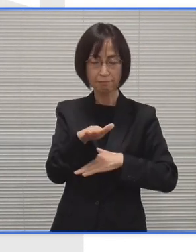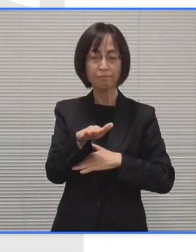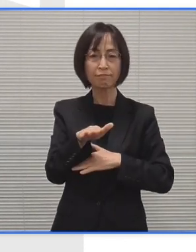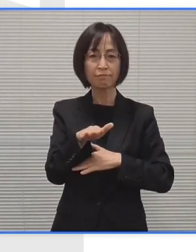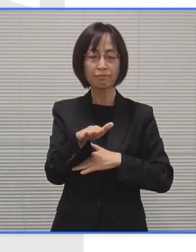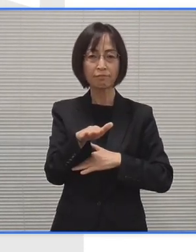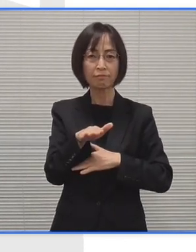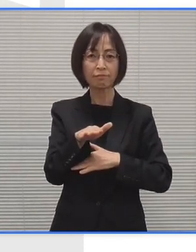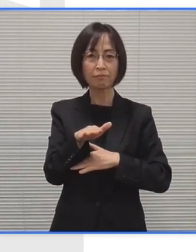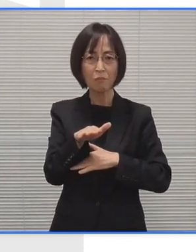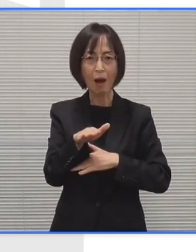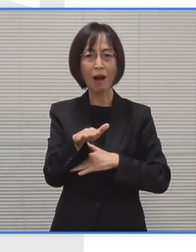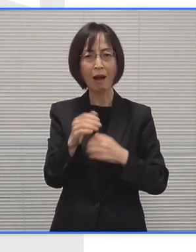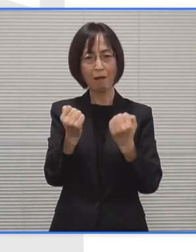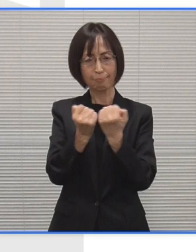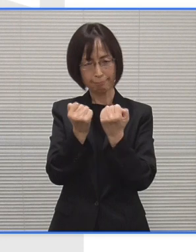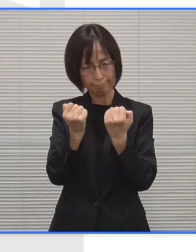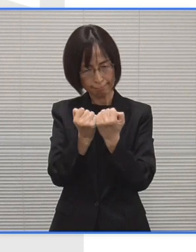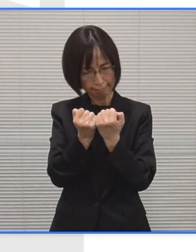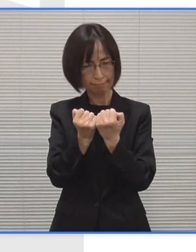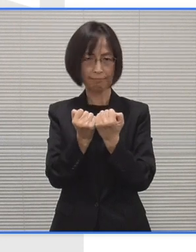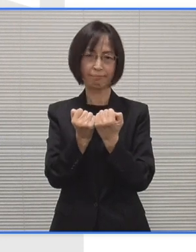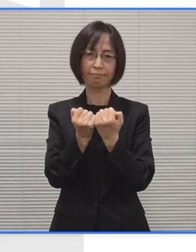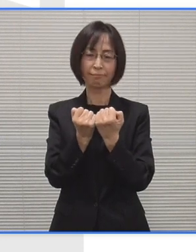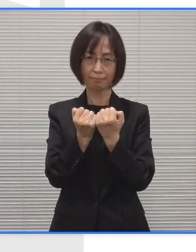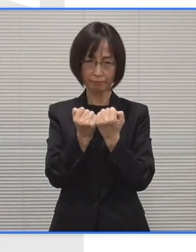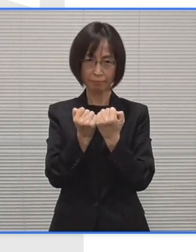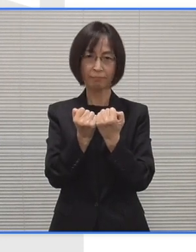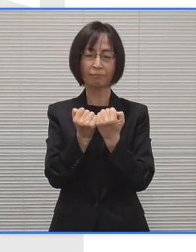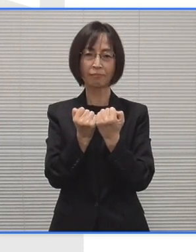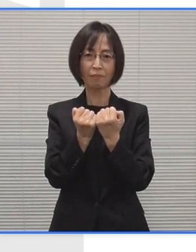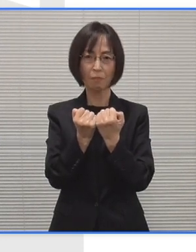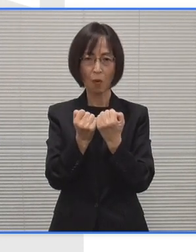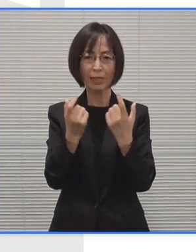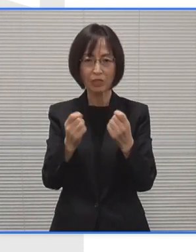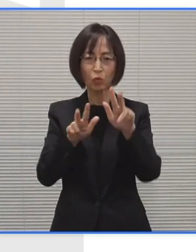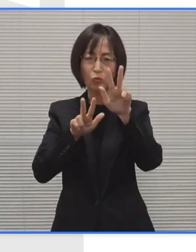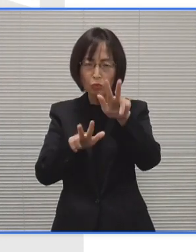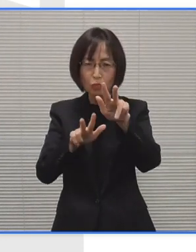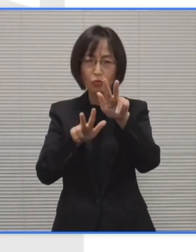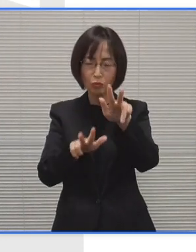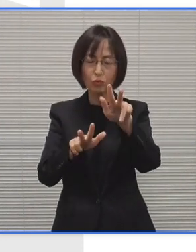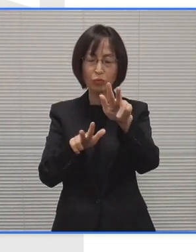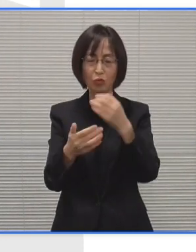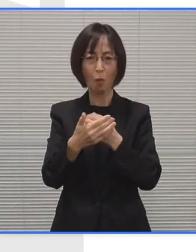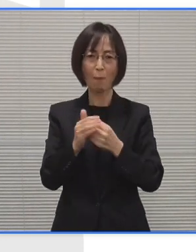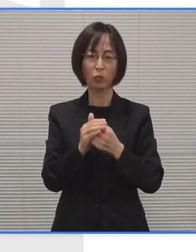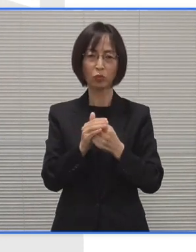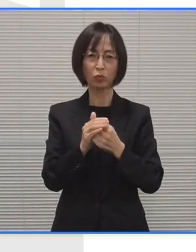礼儀正しいというとあれなんでしょうか、ルールを守られて、 で、